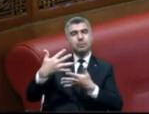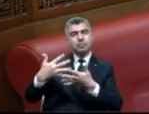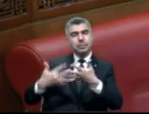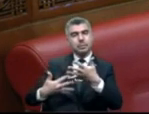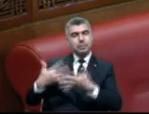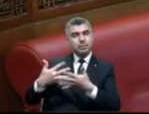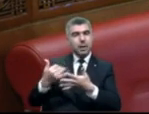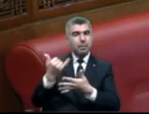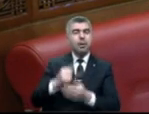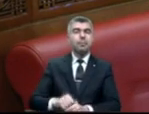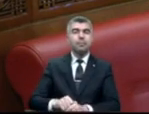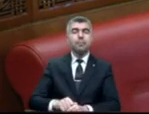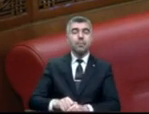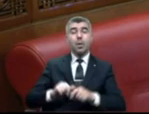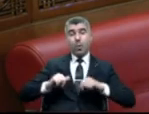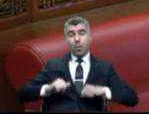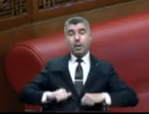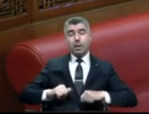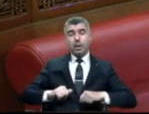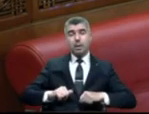اللي هي مهيكلة، والوزارة